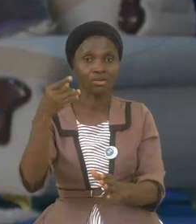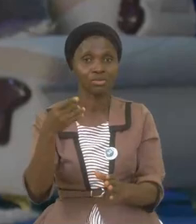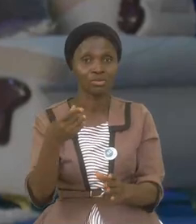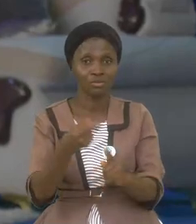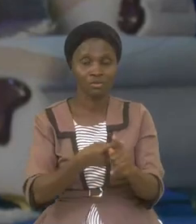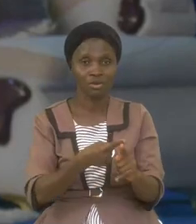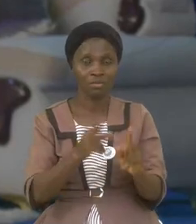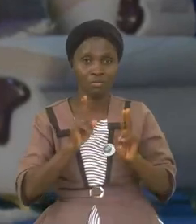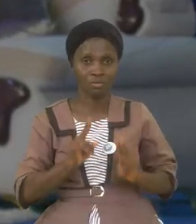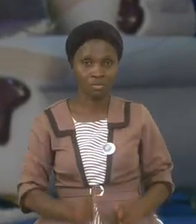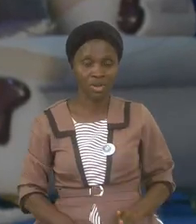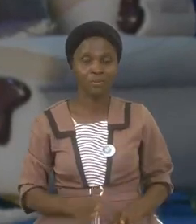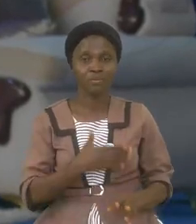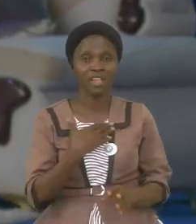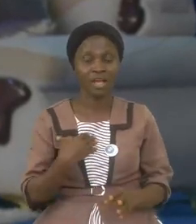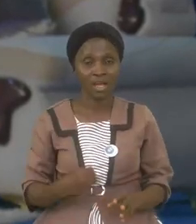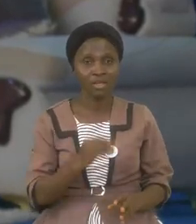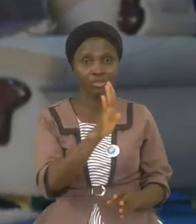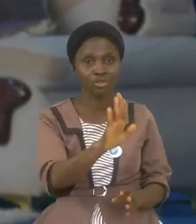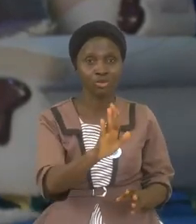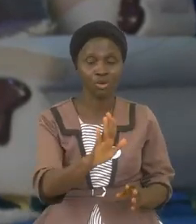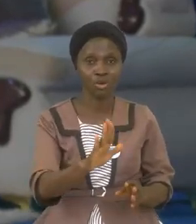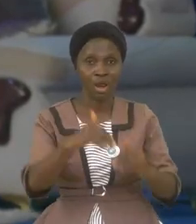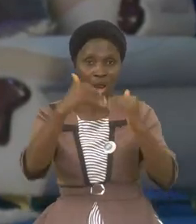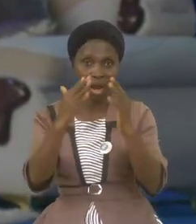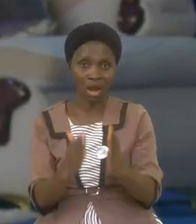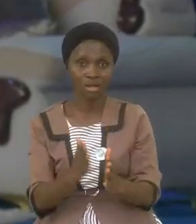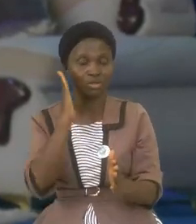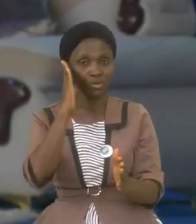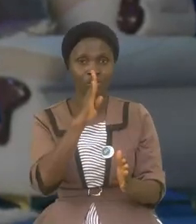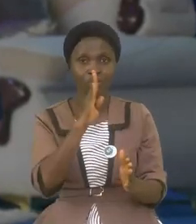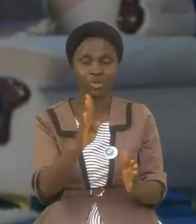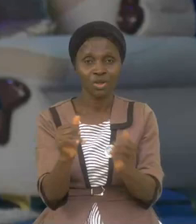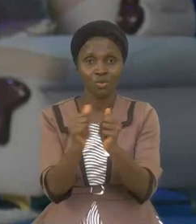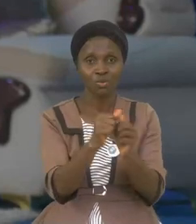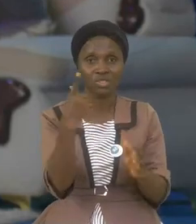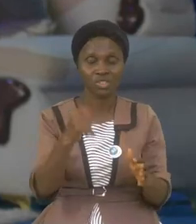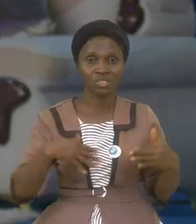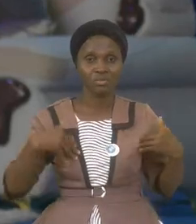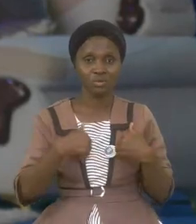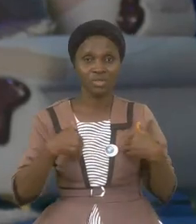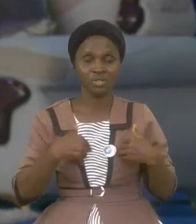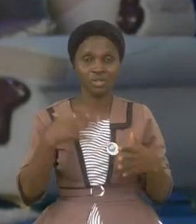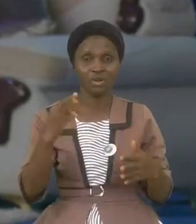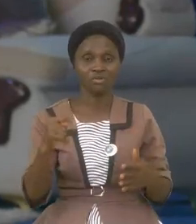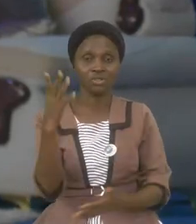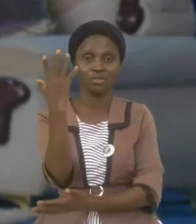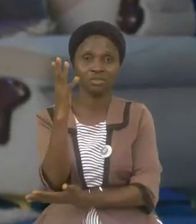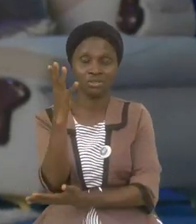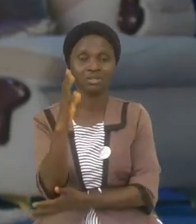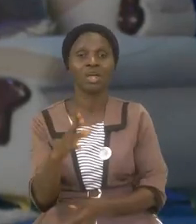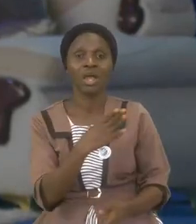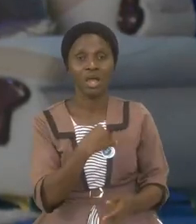on te chassera du milieu des hommes. Tu auras ta demeure avec